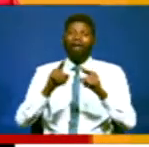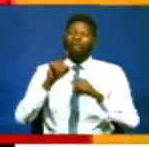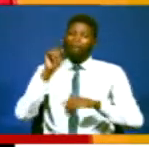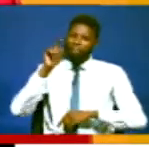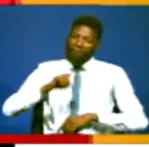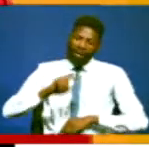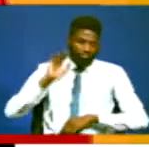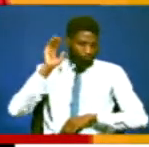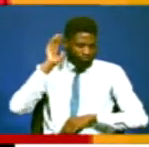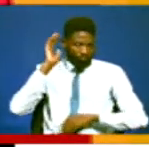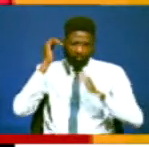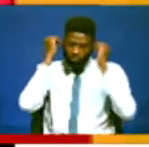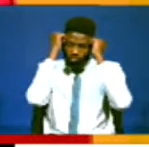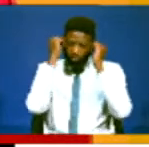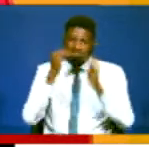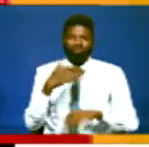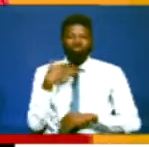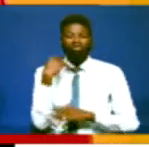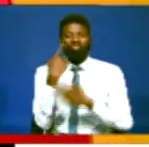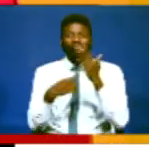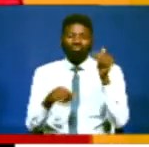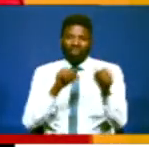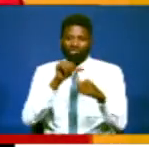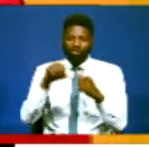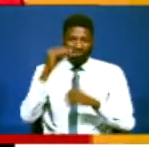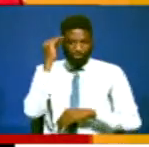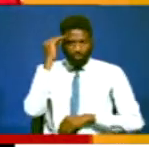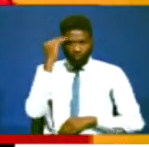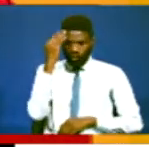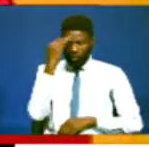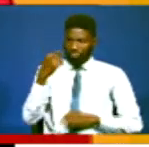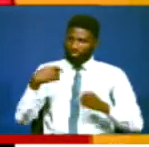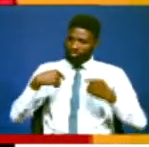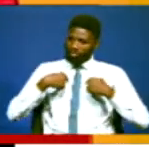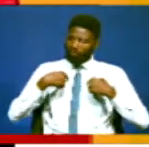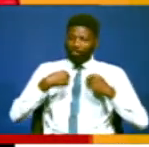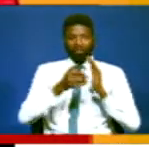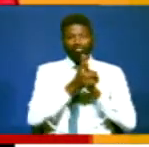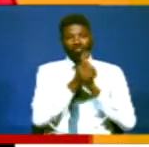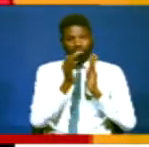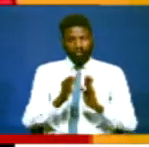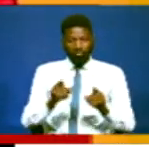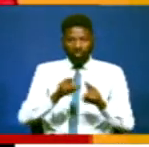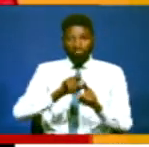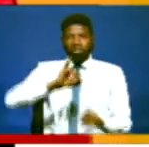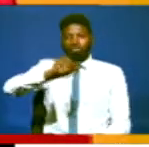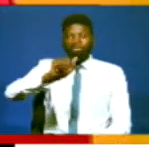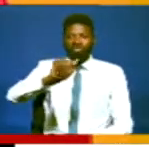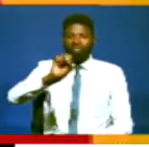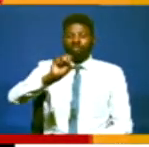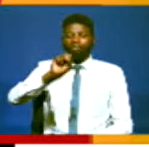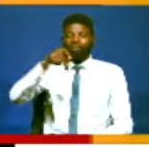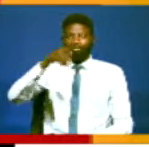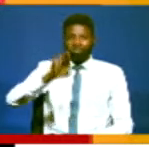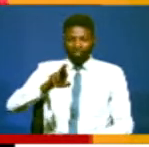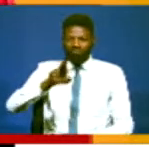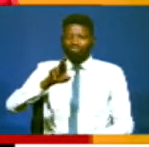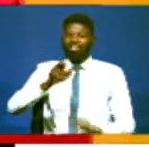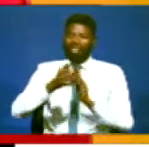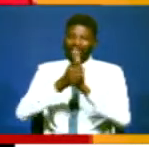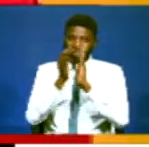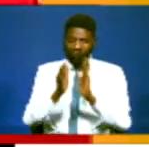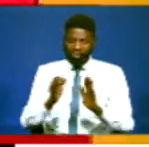elimu, wanapitia changamoto gani. Kwa sababu mimi mtaalam, Jasper mtaalam, we mtangazaji, tukizungumza